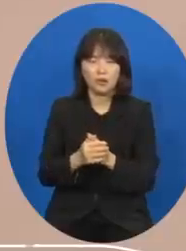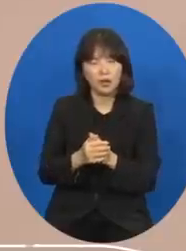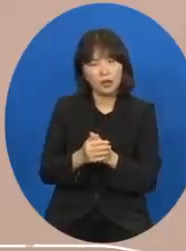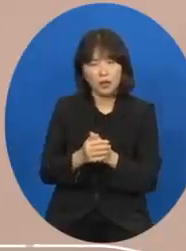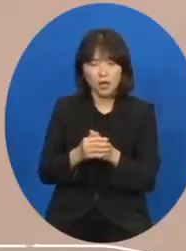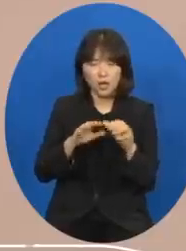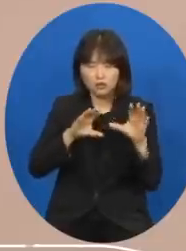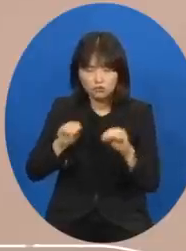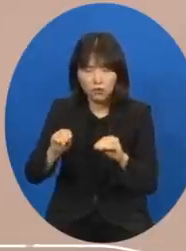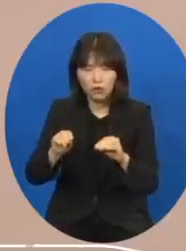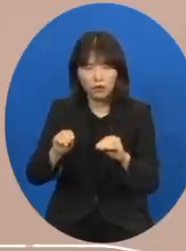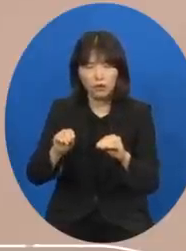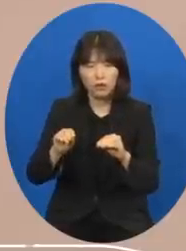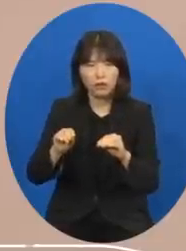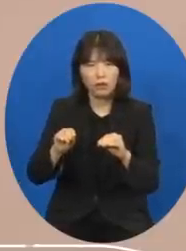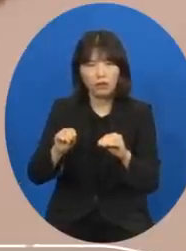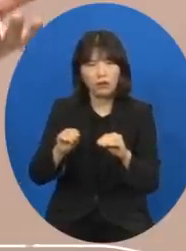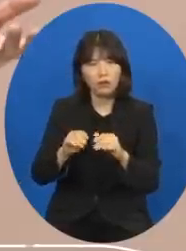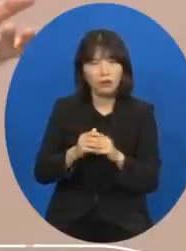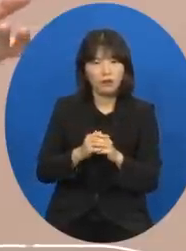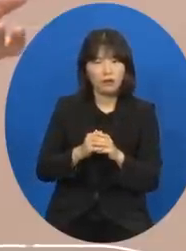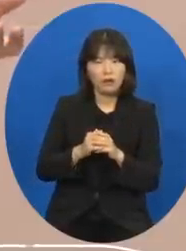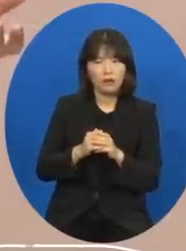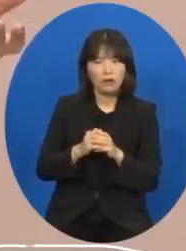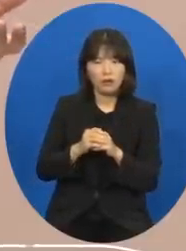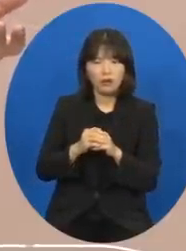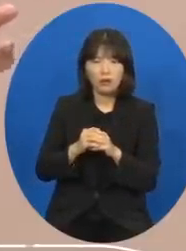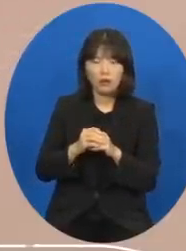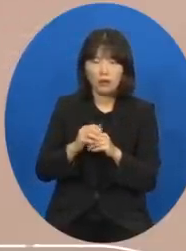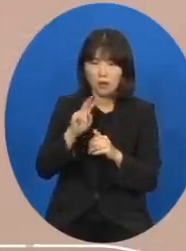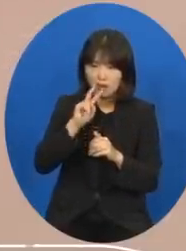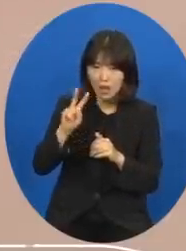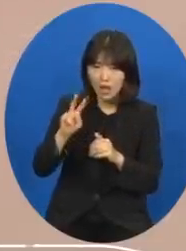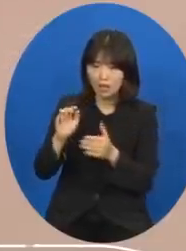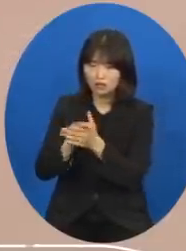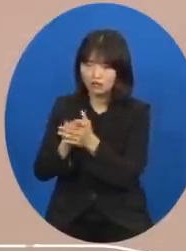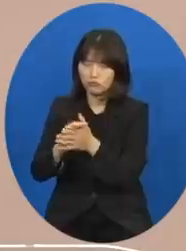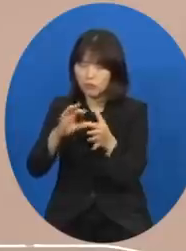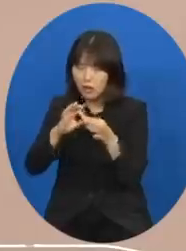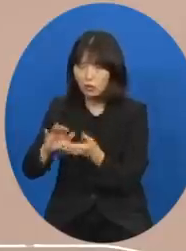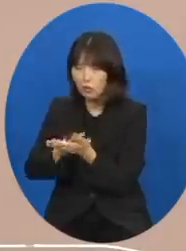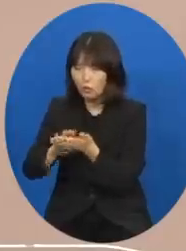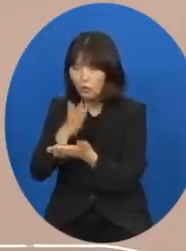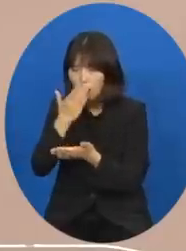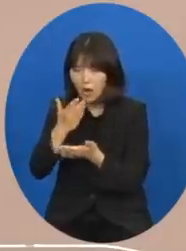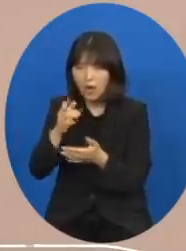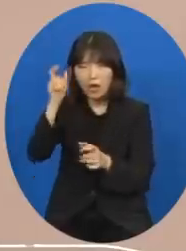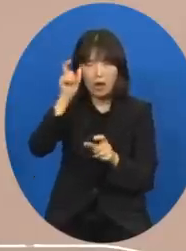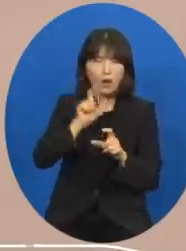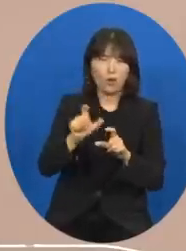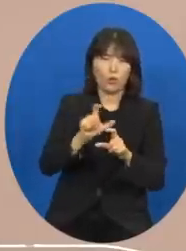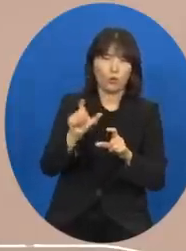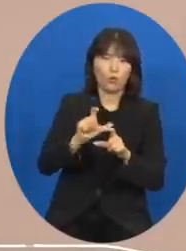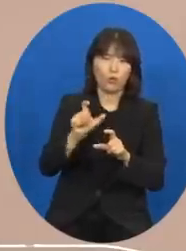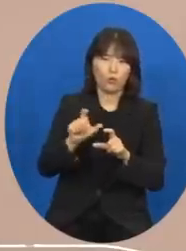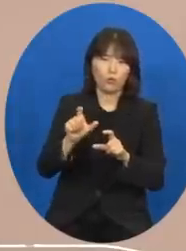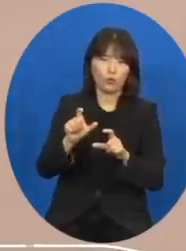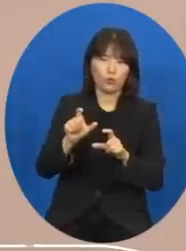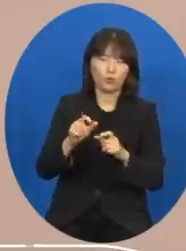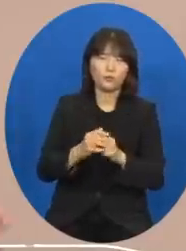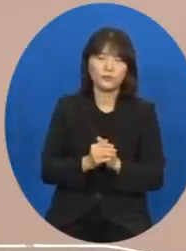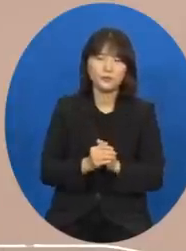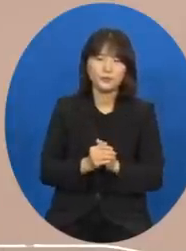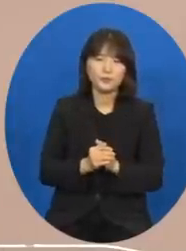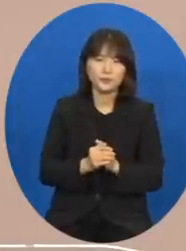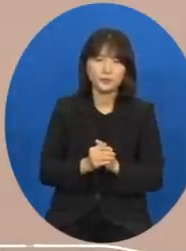중단해야 되겠다. 그래야 친구들하고 계속 놀지. 고민이 된 거예요.